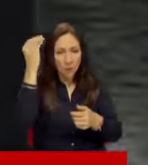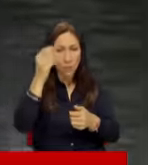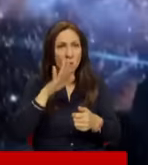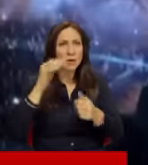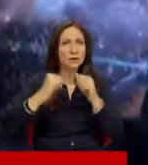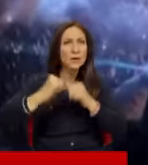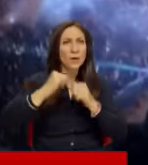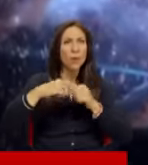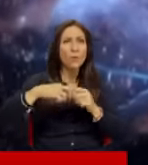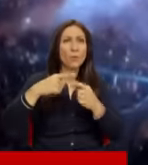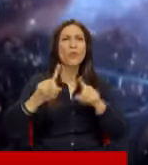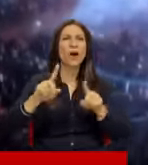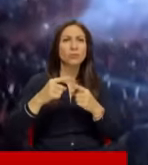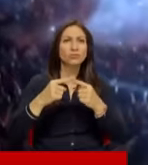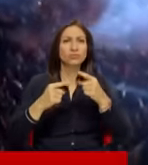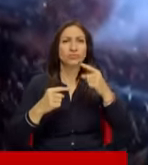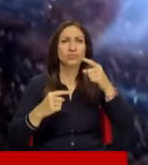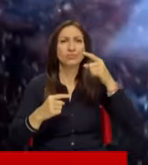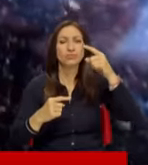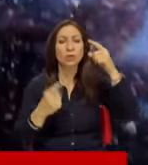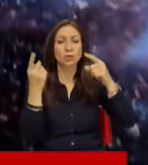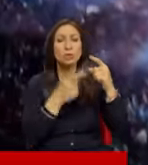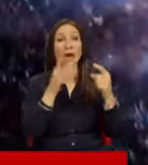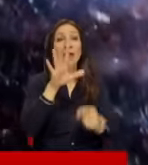İmamoğlu rakibiyle arasındaki farkı aştı. Oyların